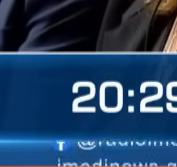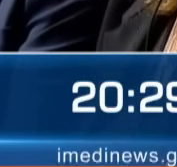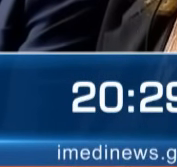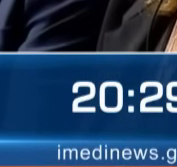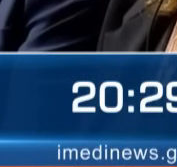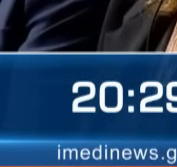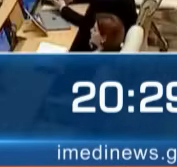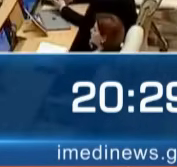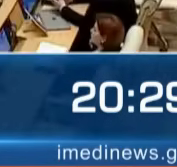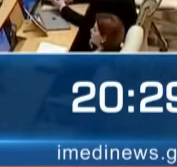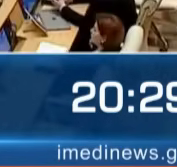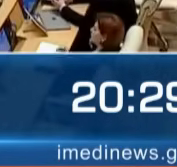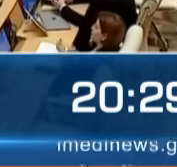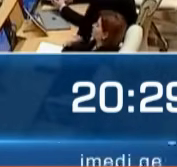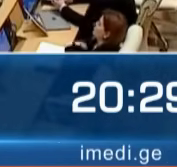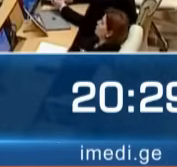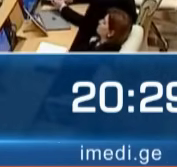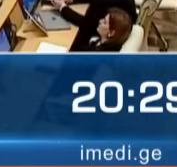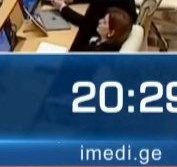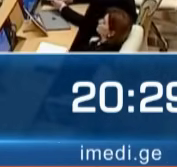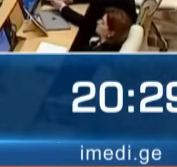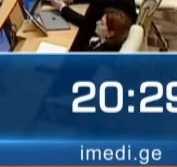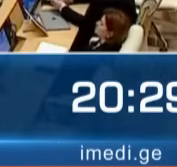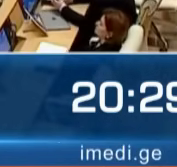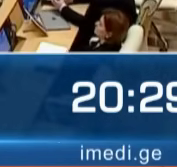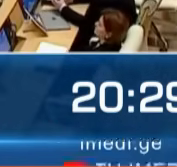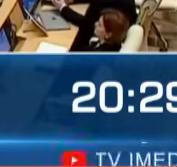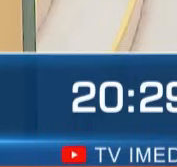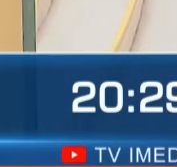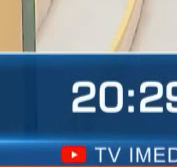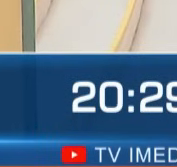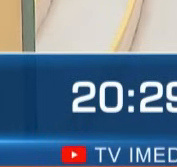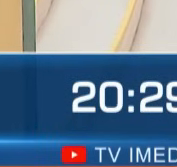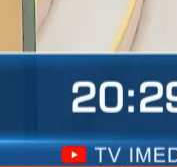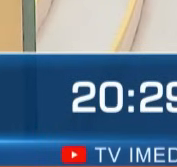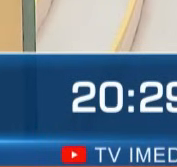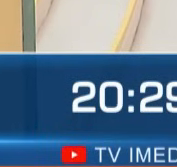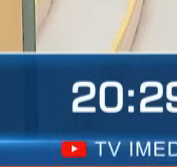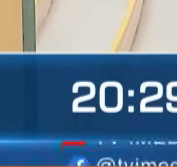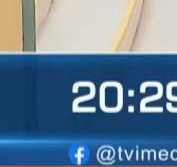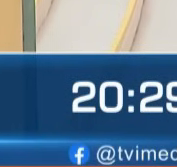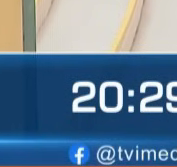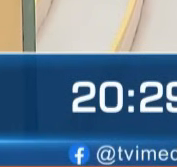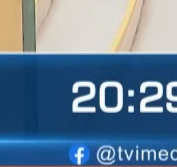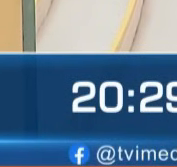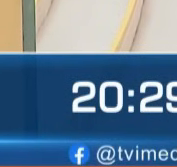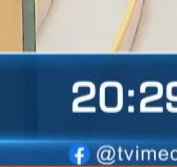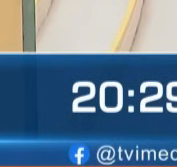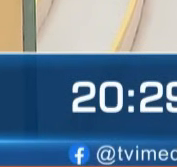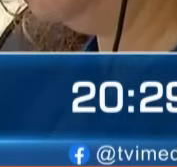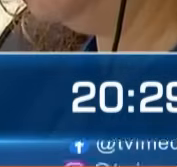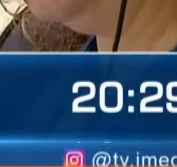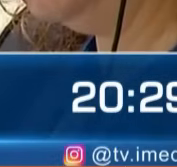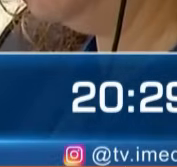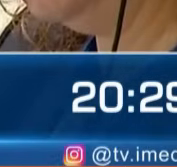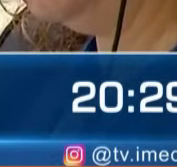და საინტერესო არის, რას ფიქრობენ პარტნიორი ქვეყნების ელჩები მომავალ პრემიერ-მინისტრთან დაკავშირებით. Ისინი საუბრობენ